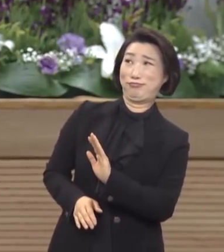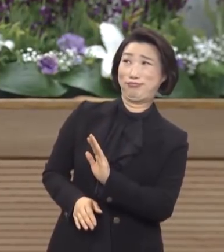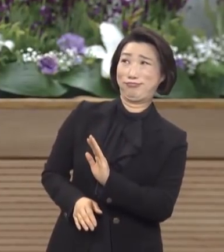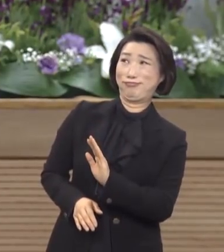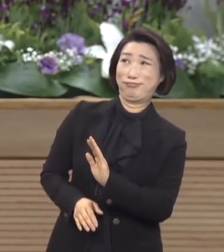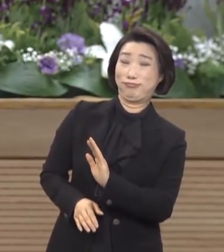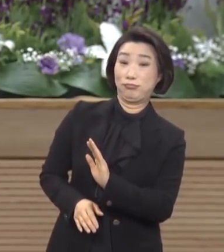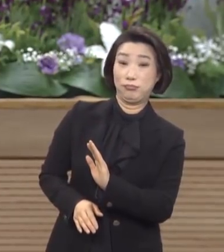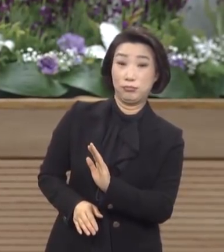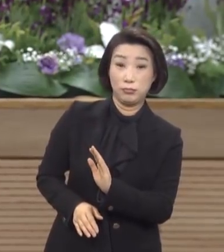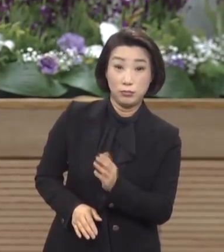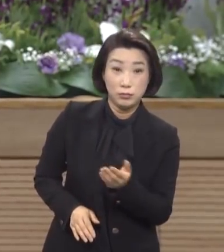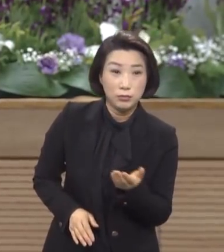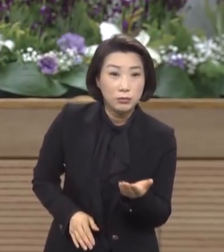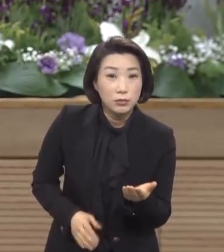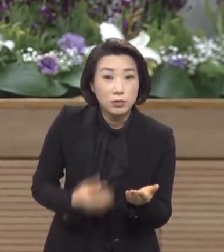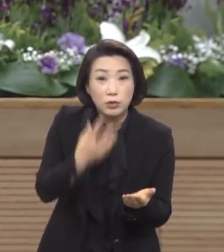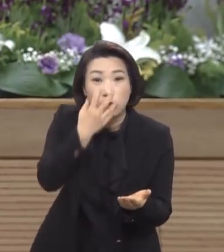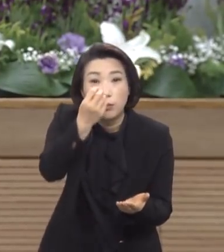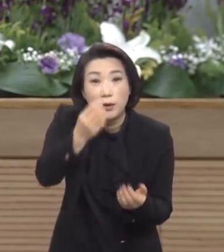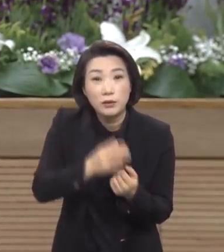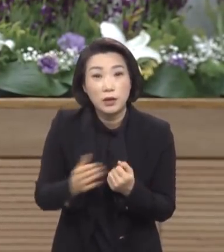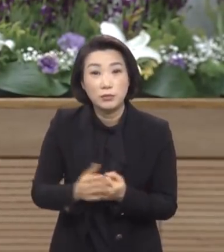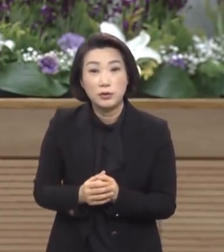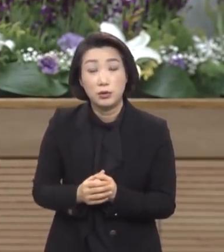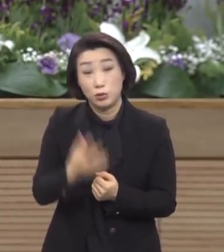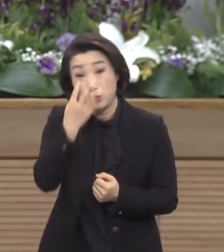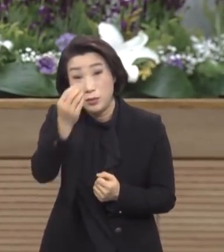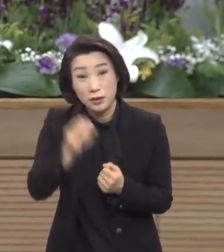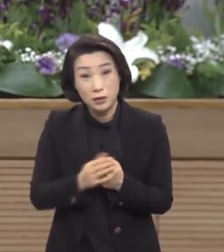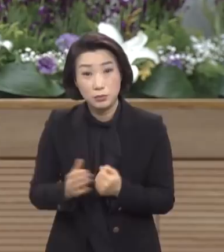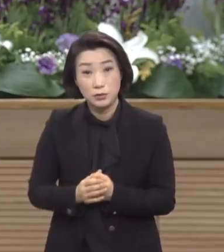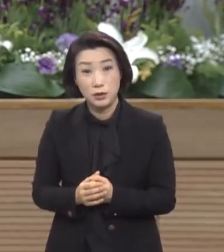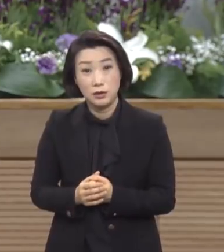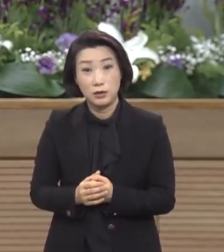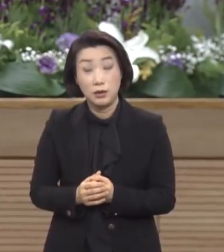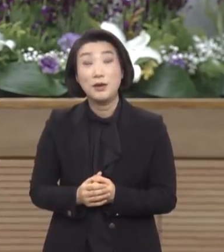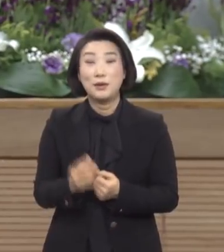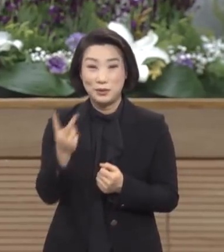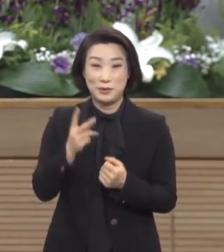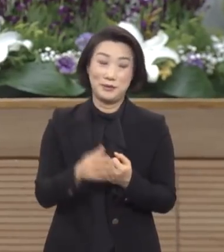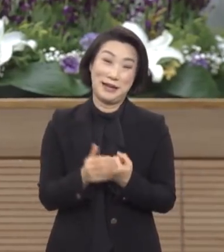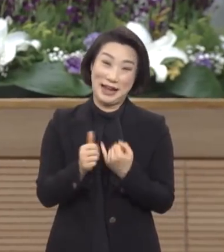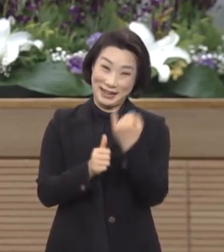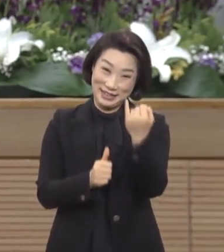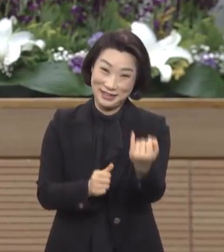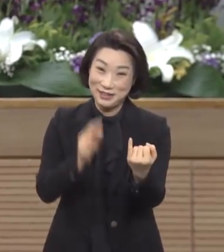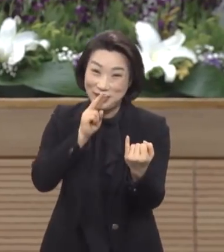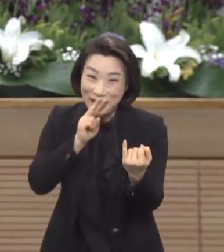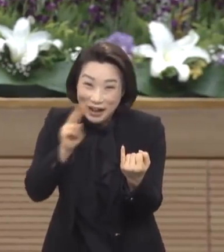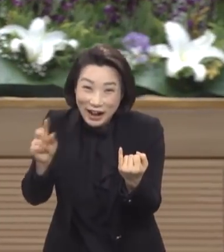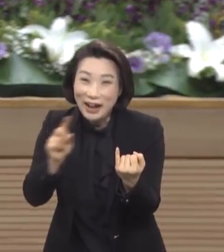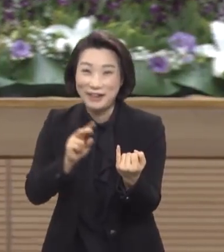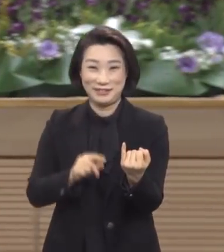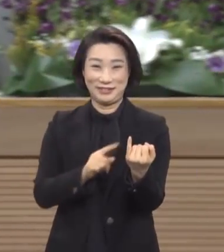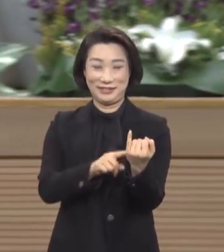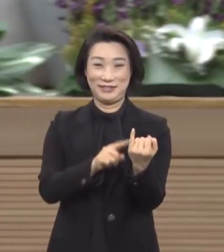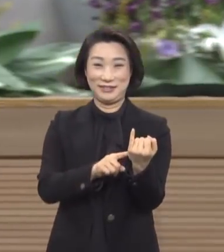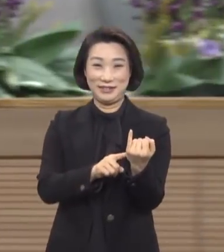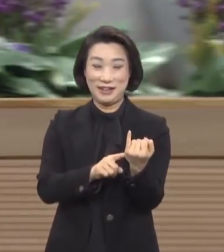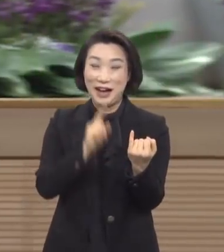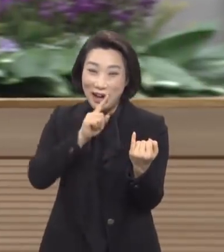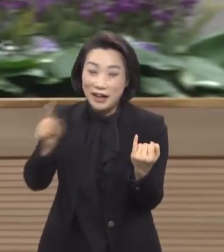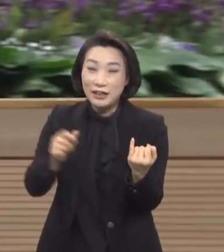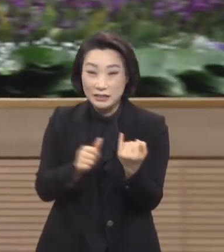못하겠어. 교만해서. 교만해서 그래. 또 아내들이요.